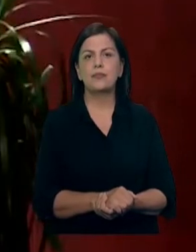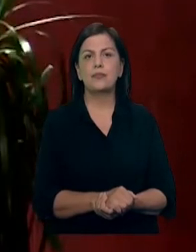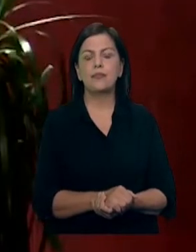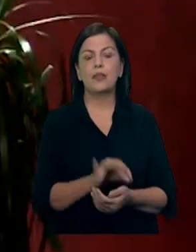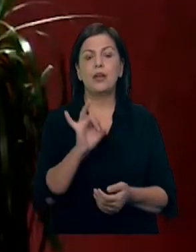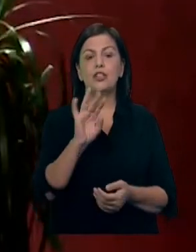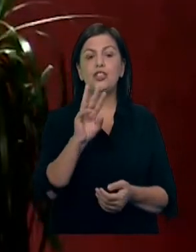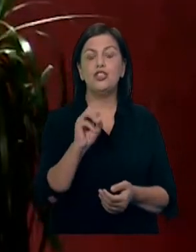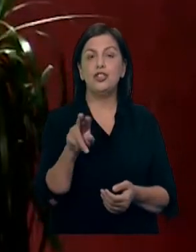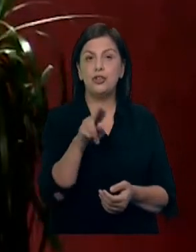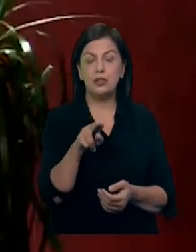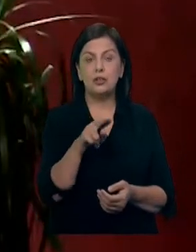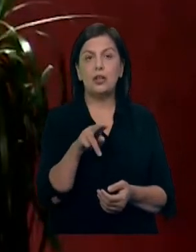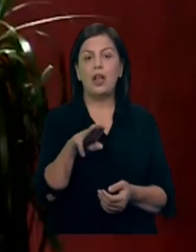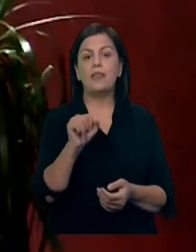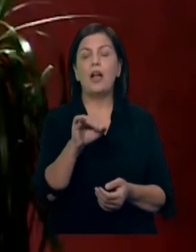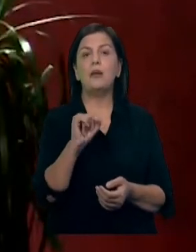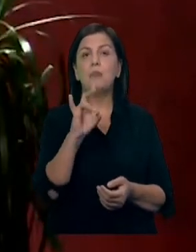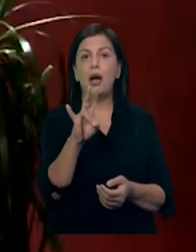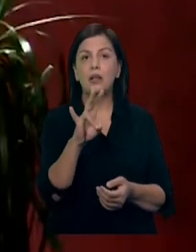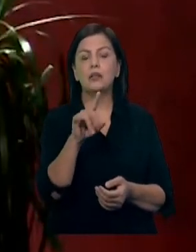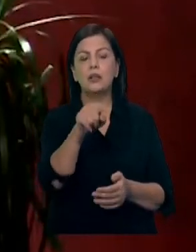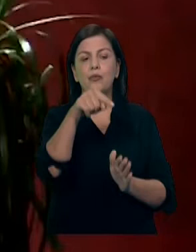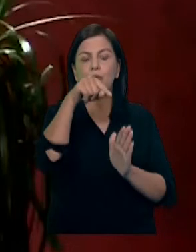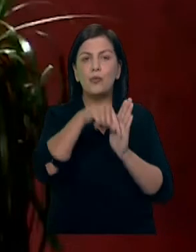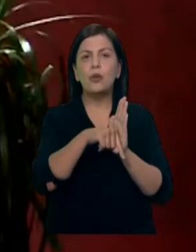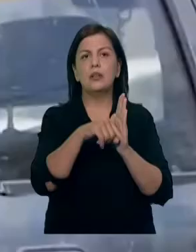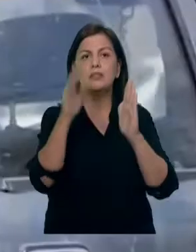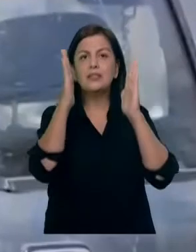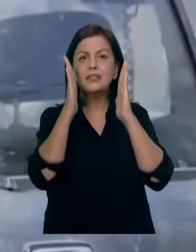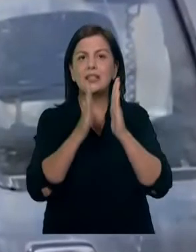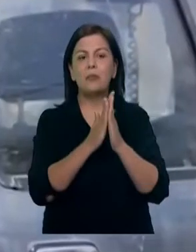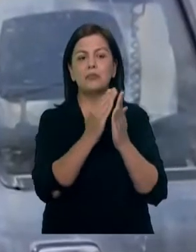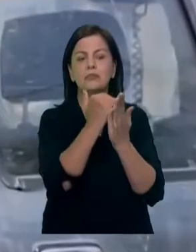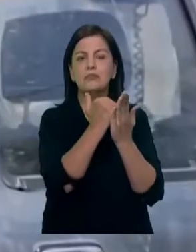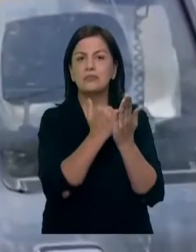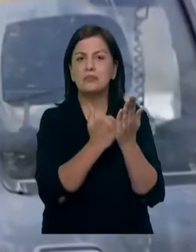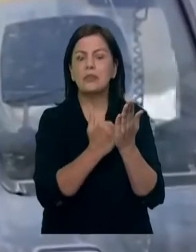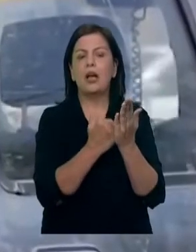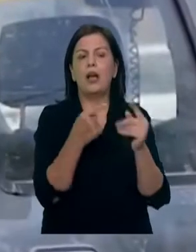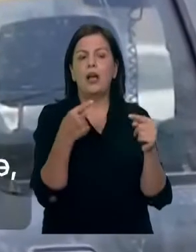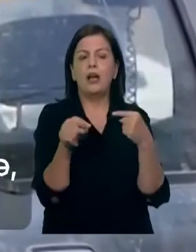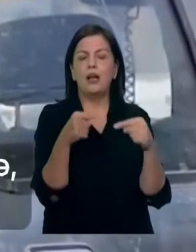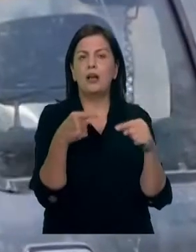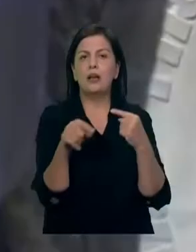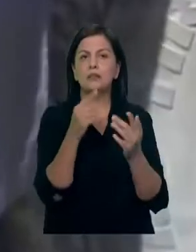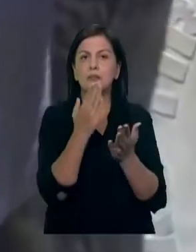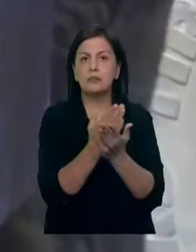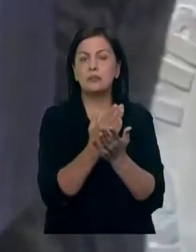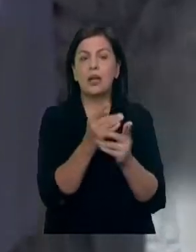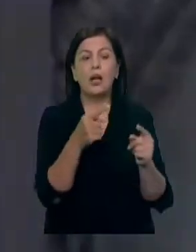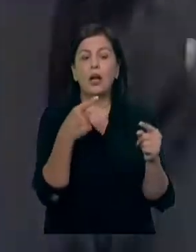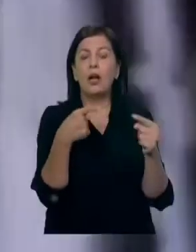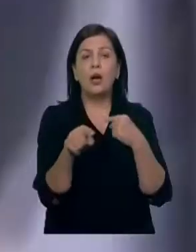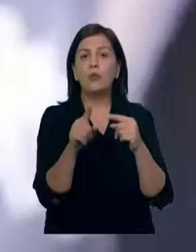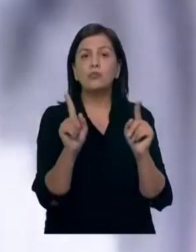Taliban arasında birçok İslam'ı yorumlamakta, yaşamakta birçok farklılık var. Buradaki temel fark